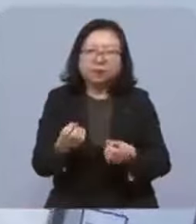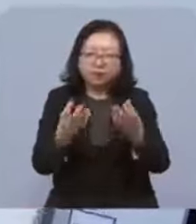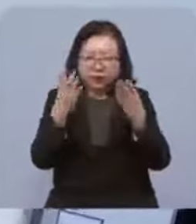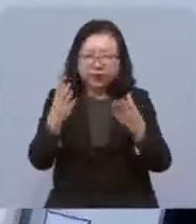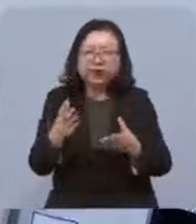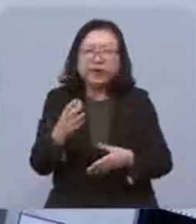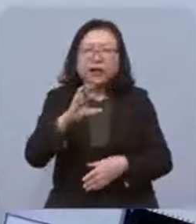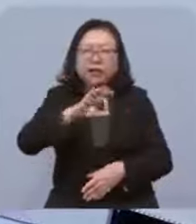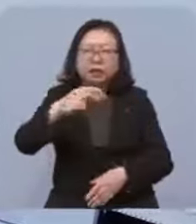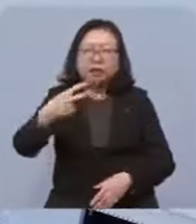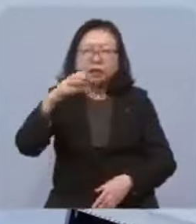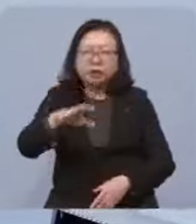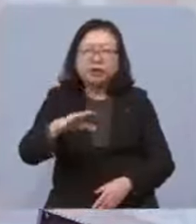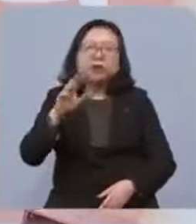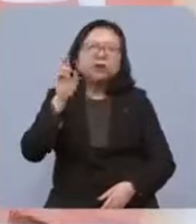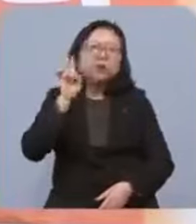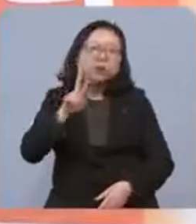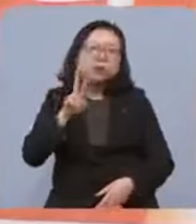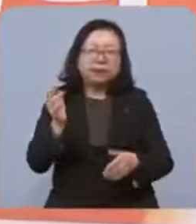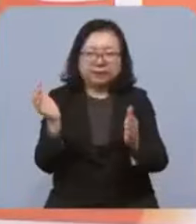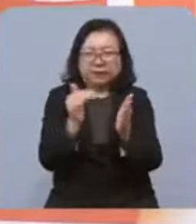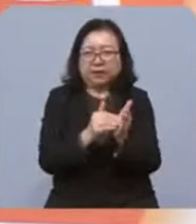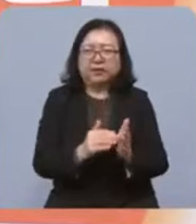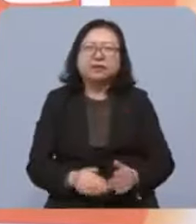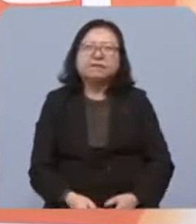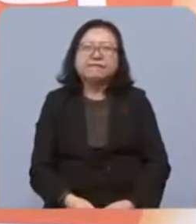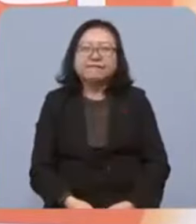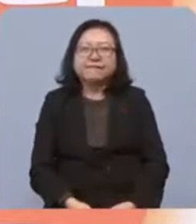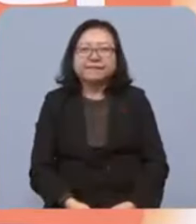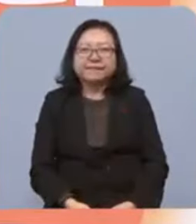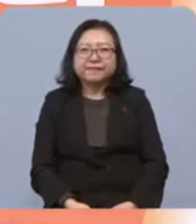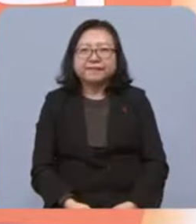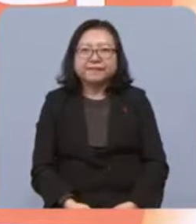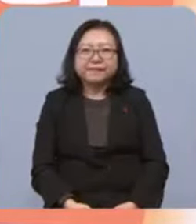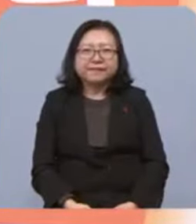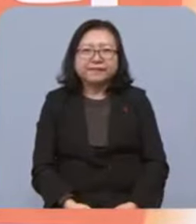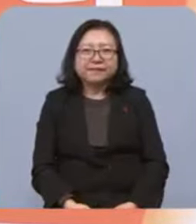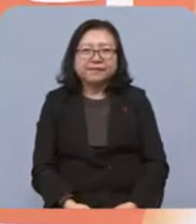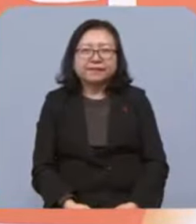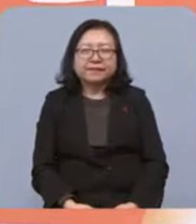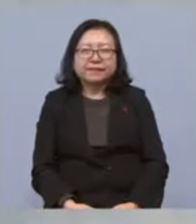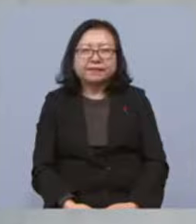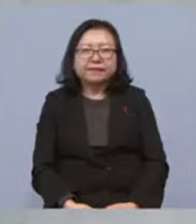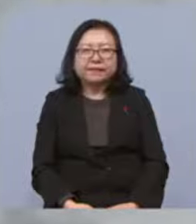하상주차장 일원에서 모레까지 계속됩니다. KBS 뉴스 이규명입니다.